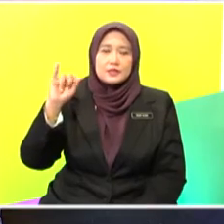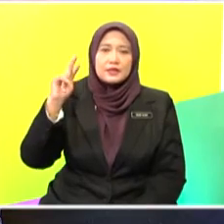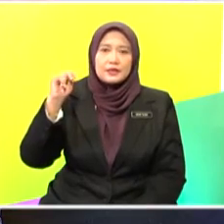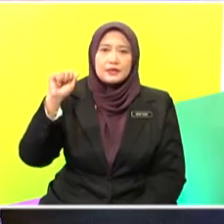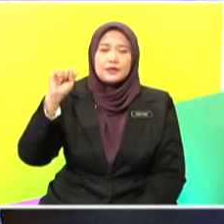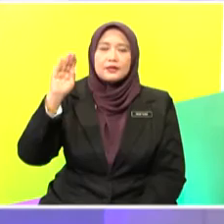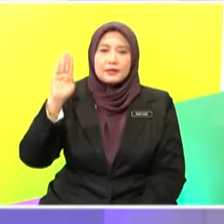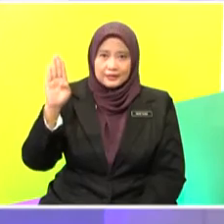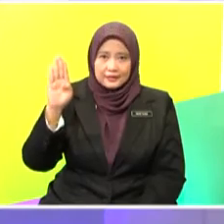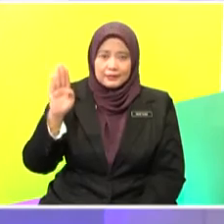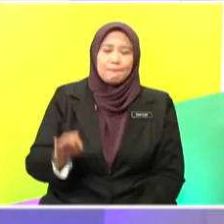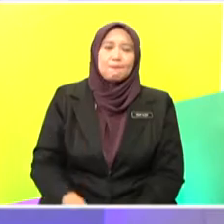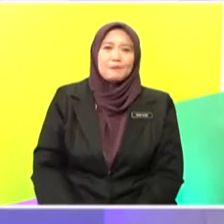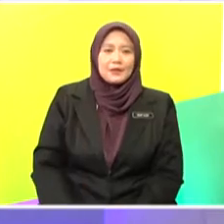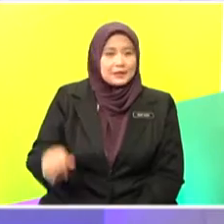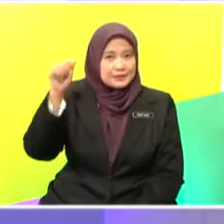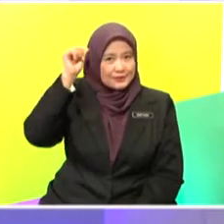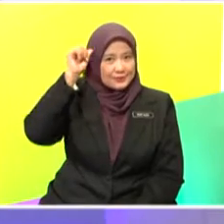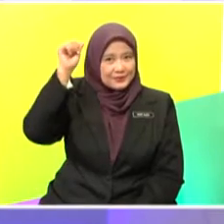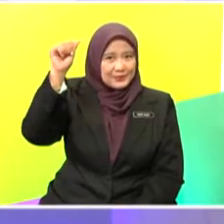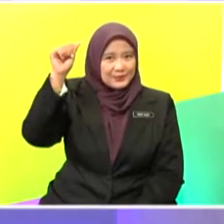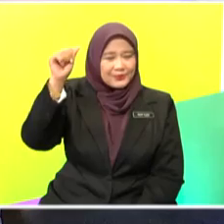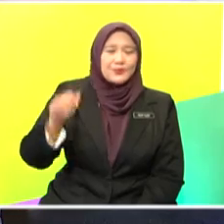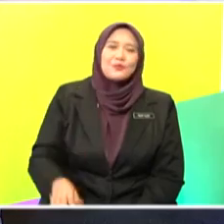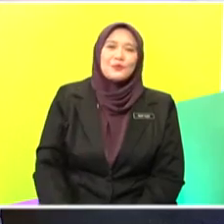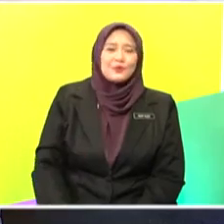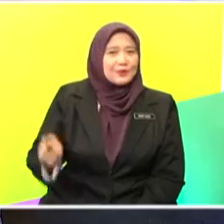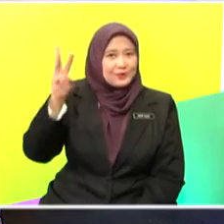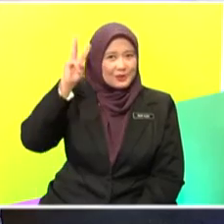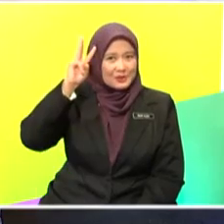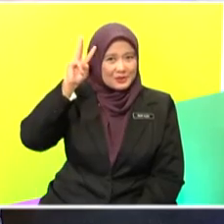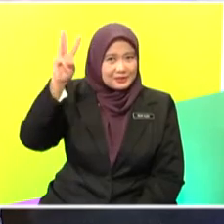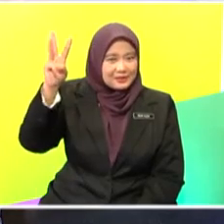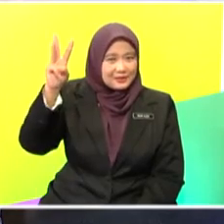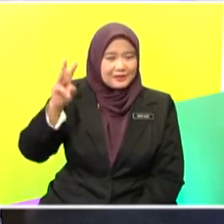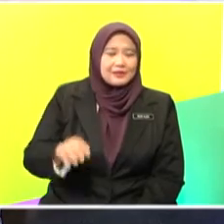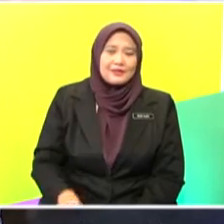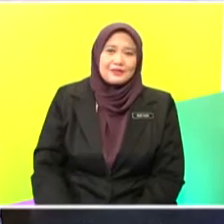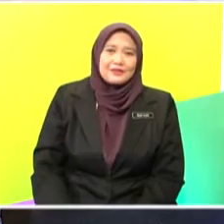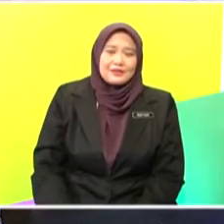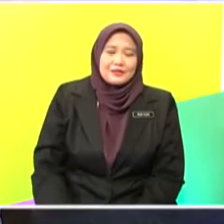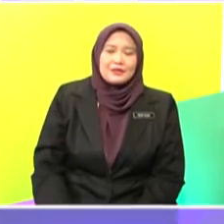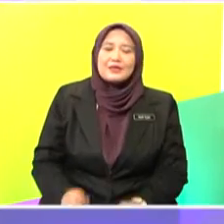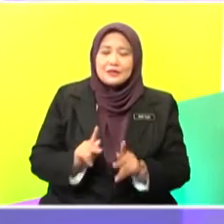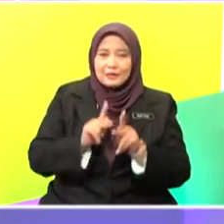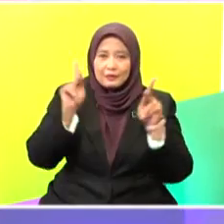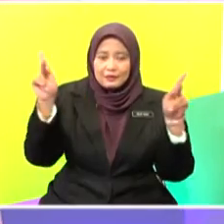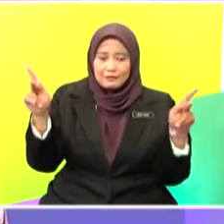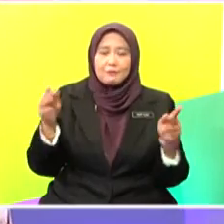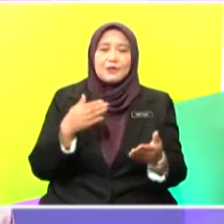Ya, Waalaikumsalam Hakim. Cikgu apa khabar? Alhamdulillah khabar baik